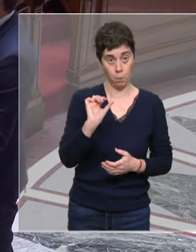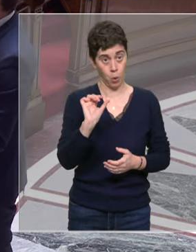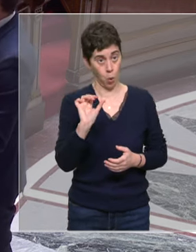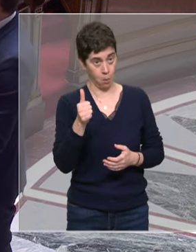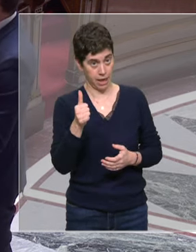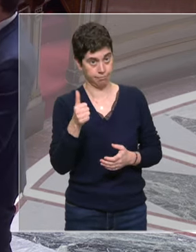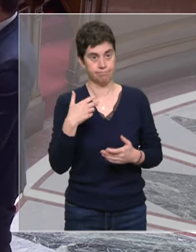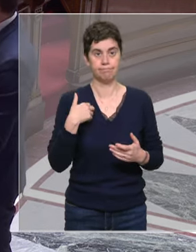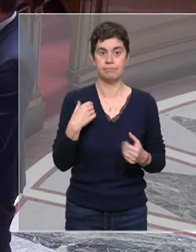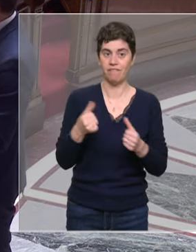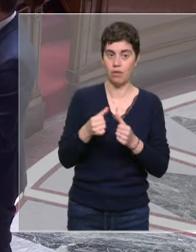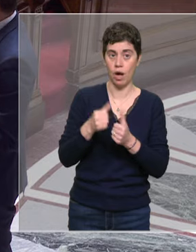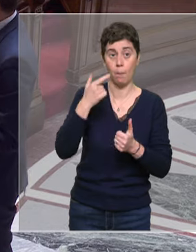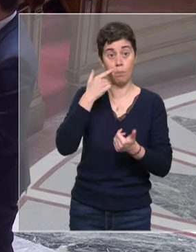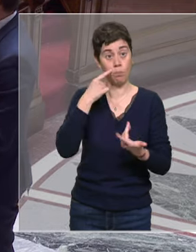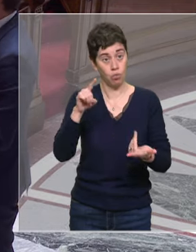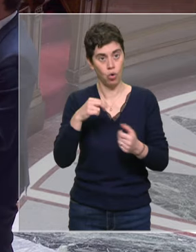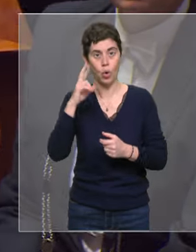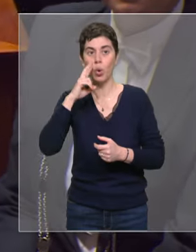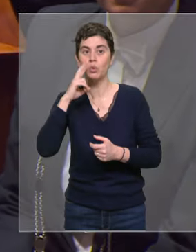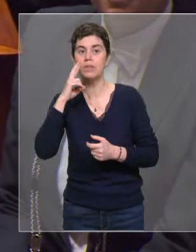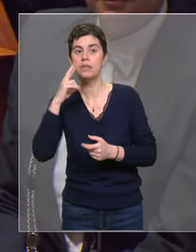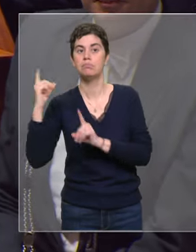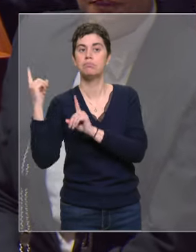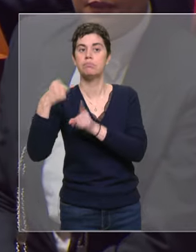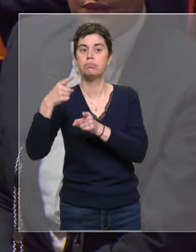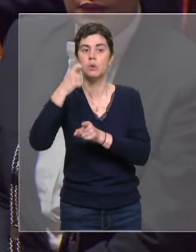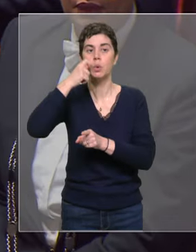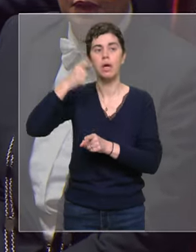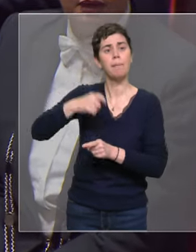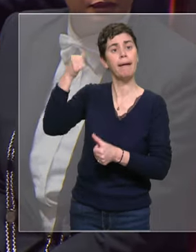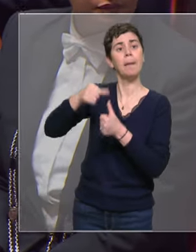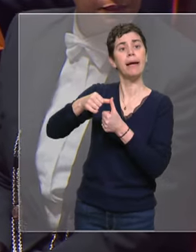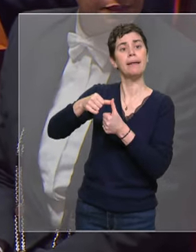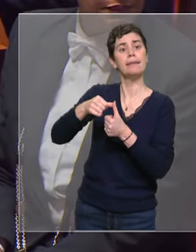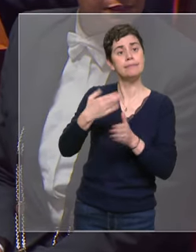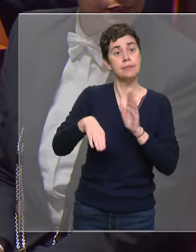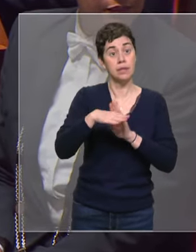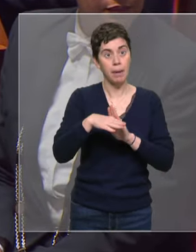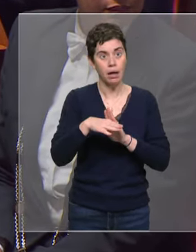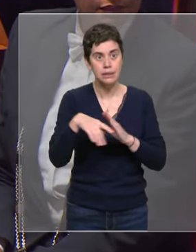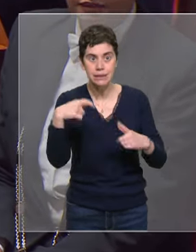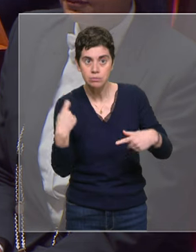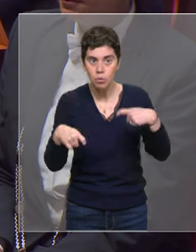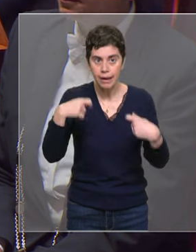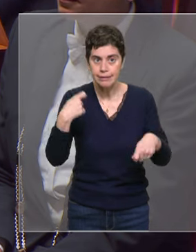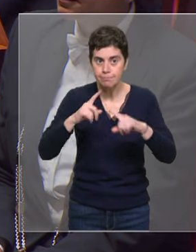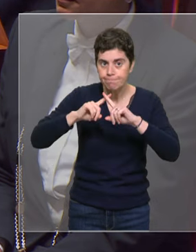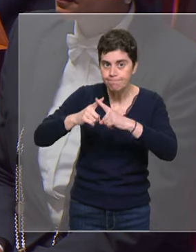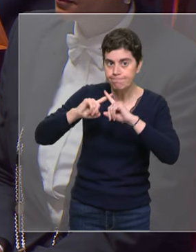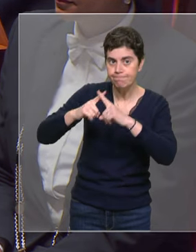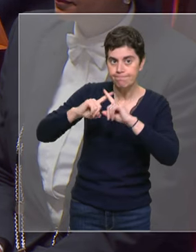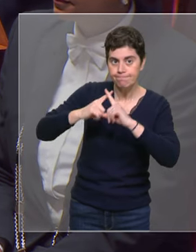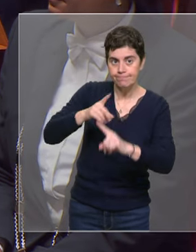s'agissant de l'agression de l'Ukraine par la Russie, et chacun s'en souvient, c'était d'abord une mobilisation diplomatique pour chercher à